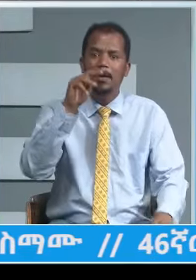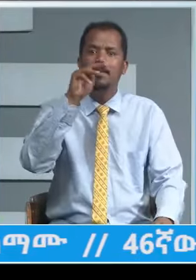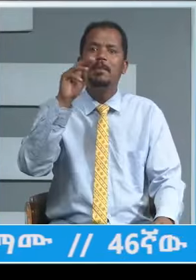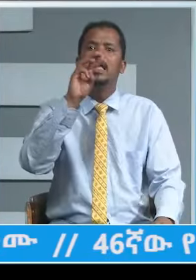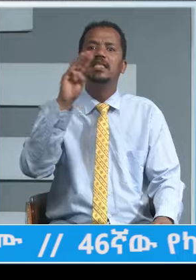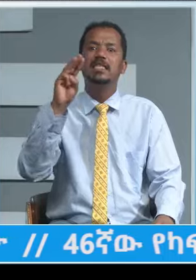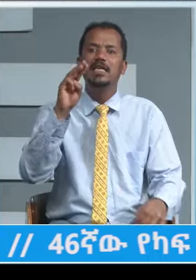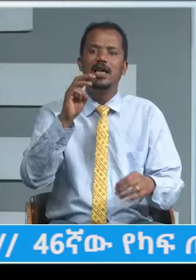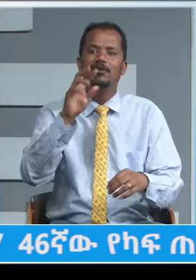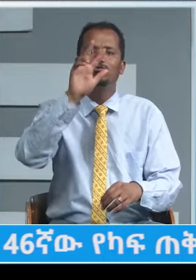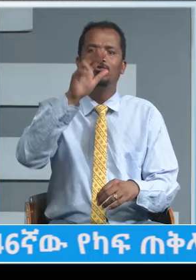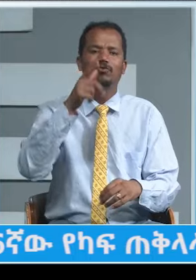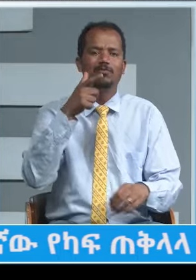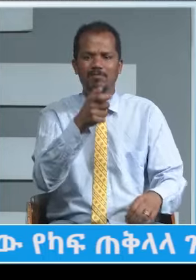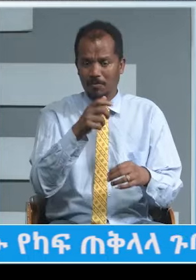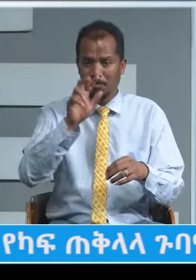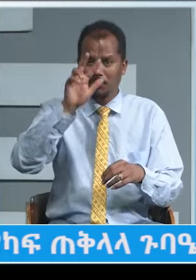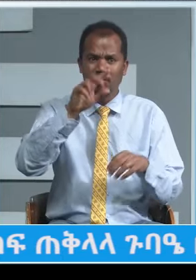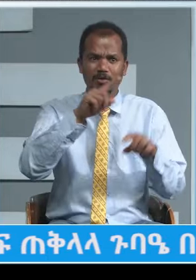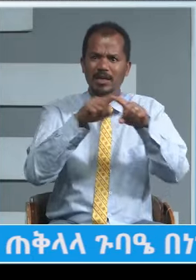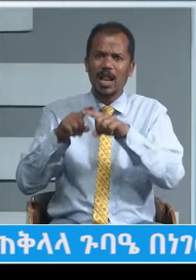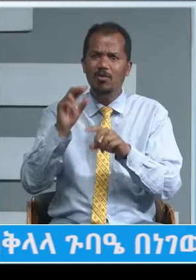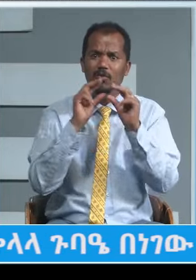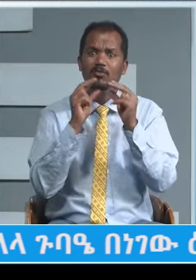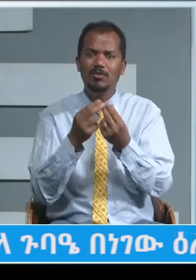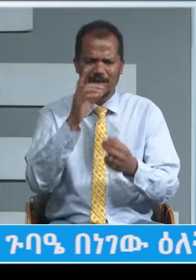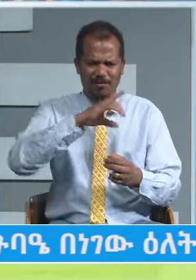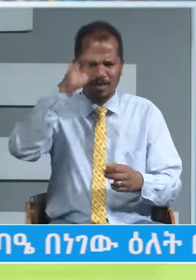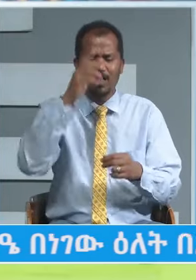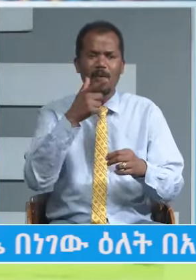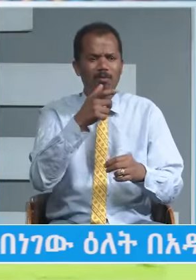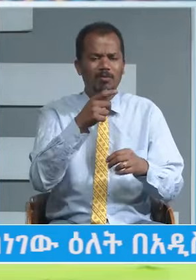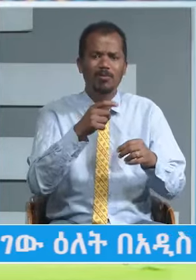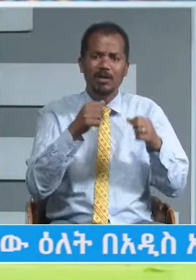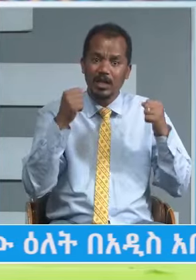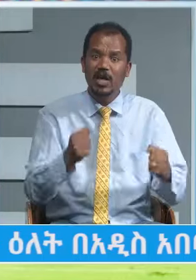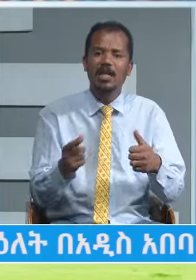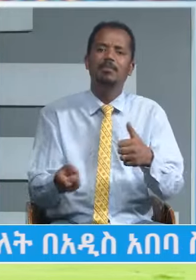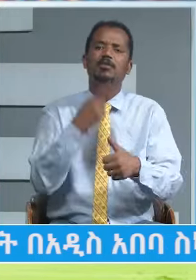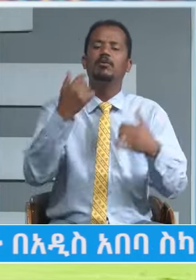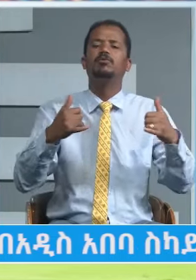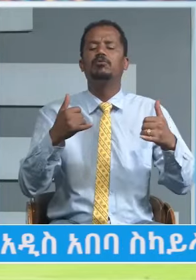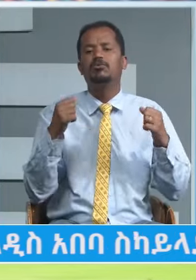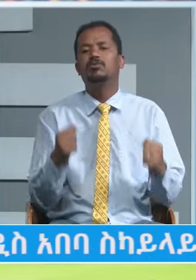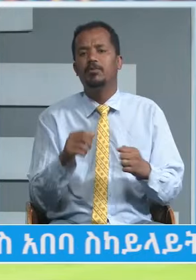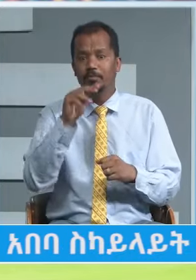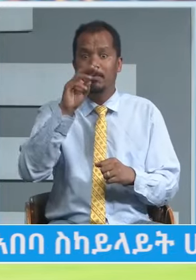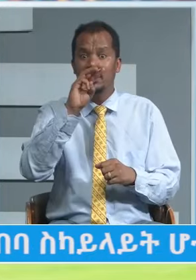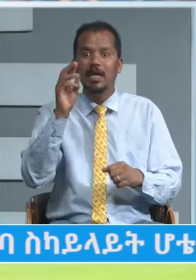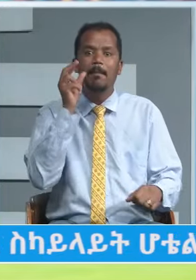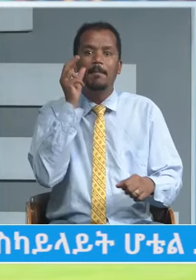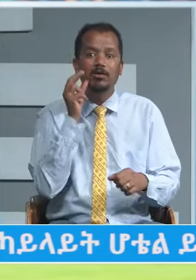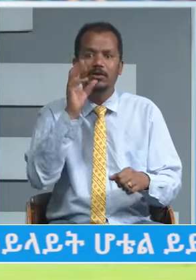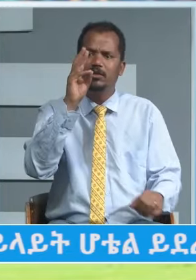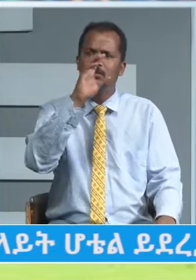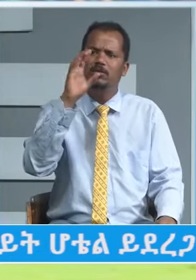ሲያሸንፍ ሊዮኔል ሜሲ ሃትሪክ ሰርቷል። በዚህም ሊዮኔል ሜሲ በሶስት የተለያዩ ቡድኖች ከፍተኛ ግብ አስቆጣሪ መሆን የቻለ የመጀመሪያው ተጫዋች መሆን ችሏል።